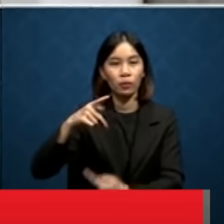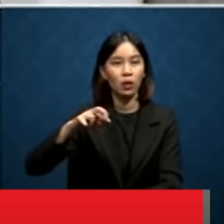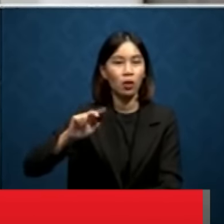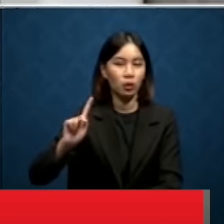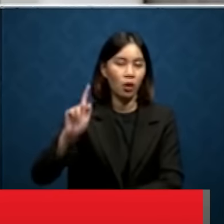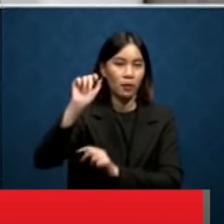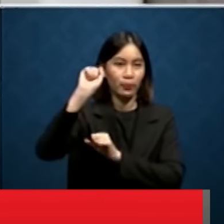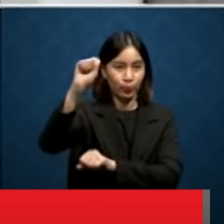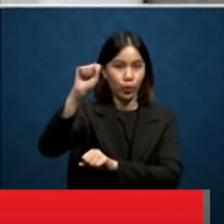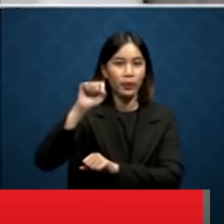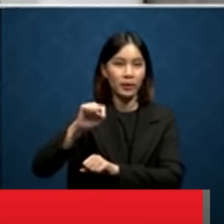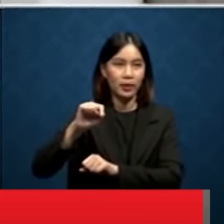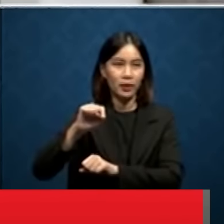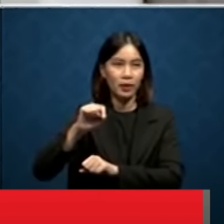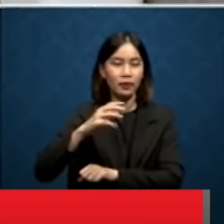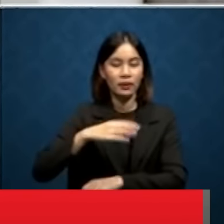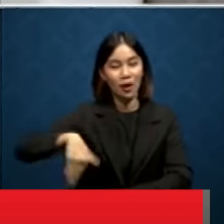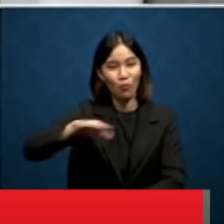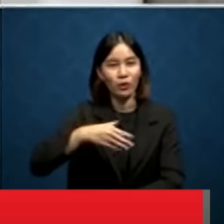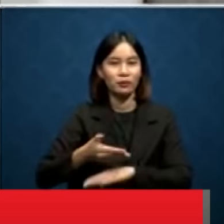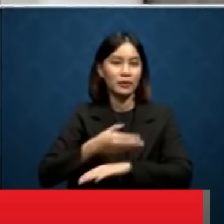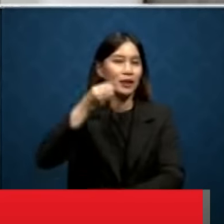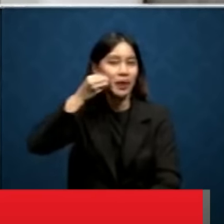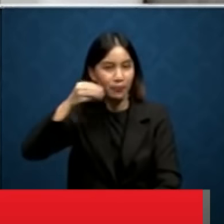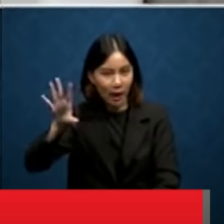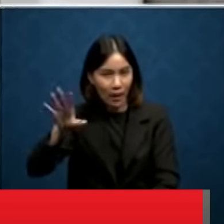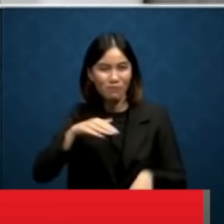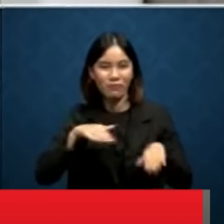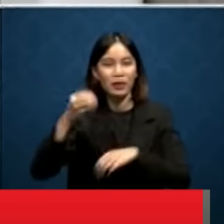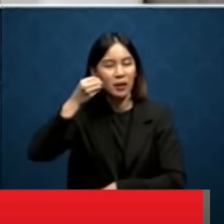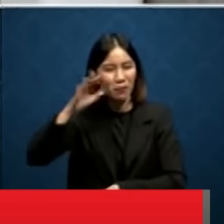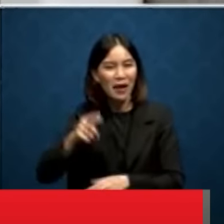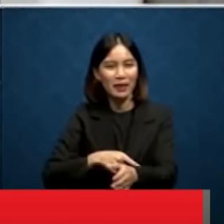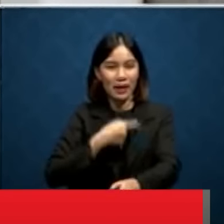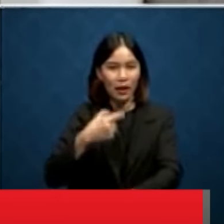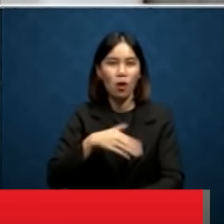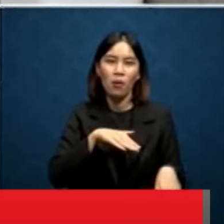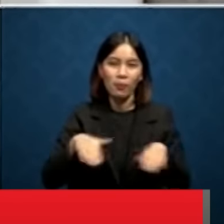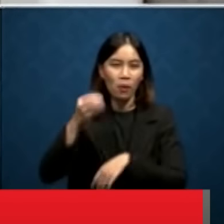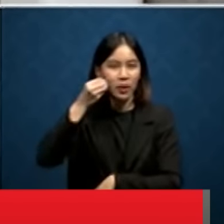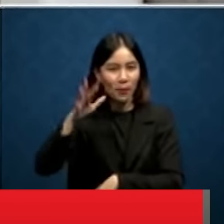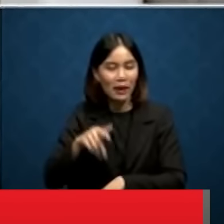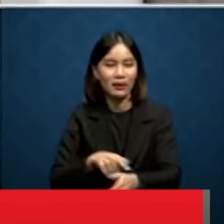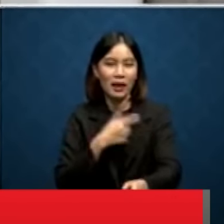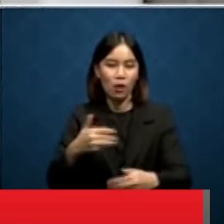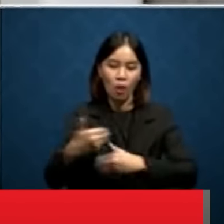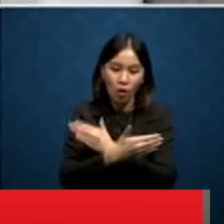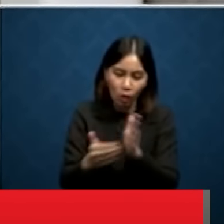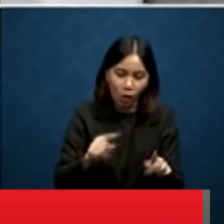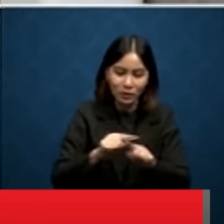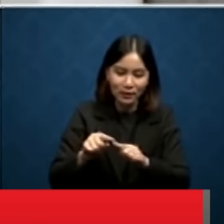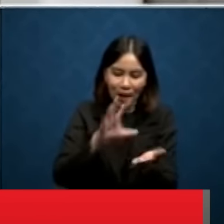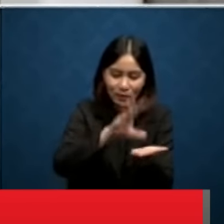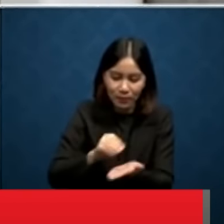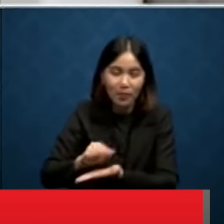แล้วเราเตรียมตัวกลับบ้านนานแล้วข้าวของในห้องเก็บเรียบร้อยแล้ว